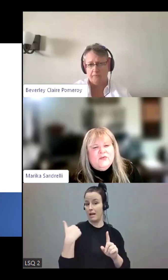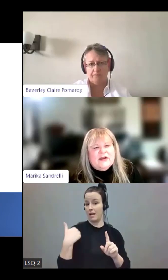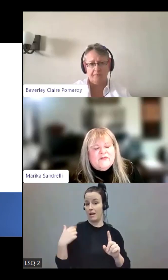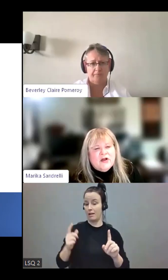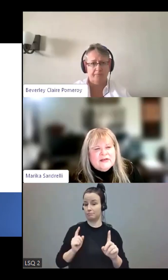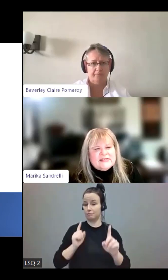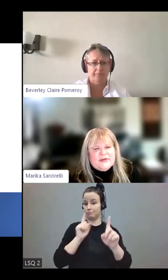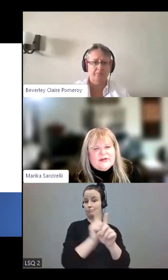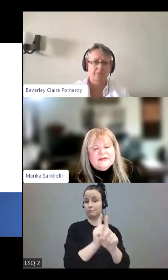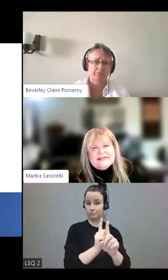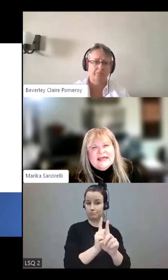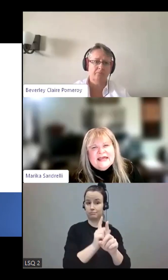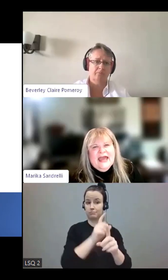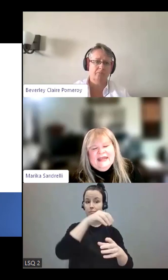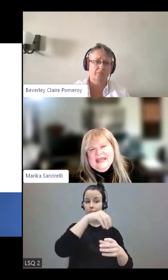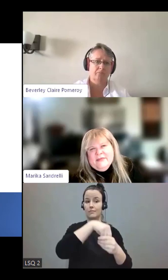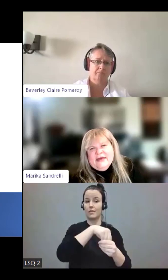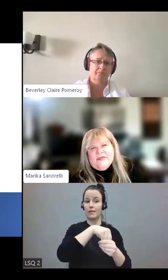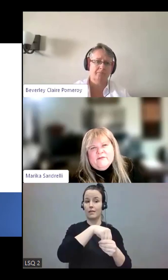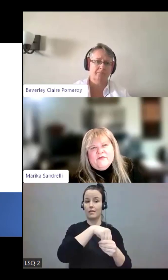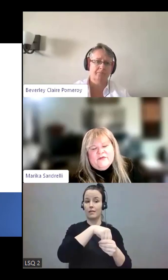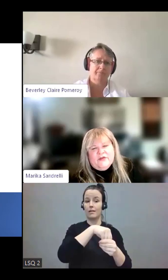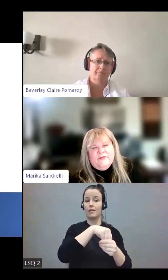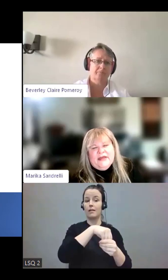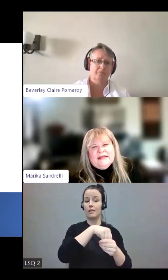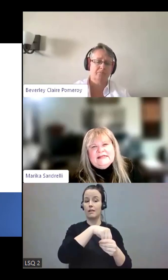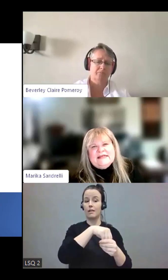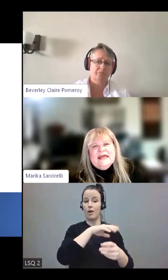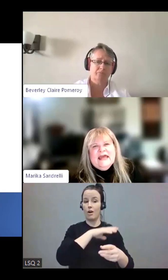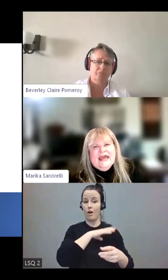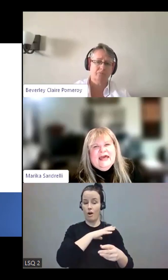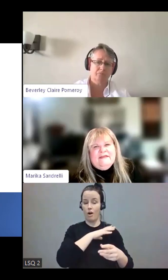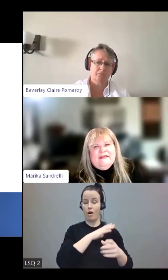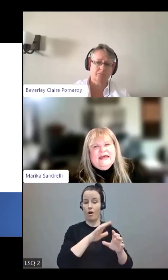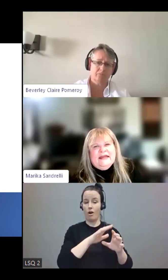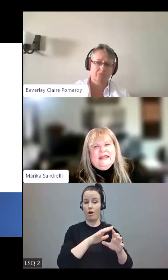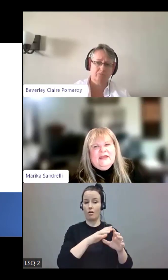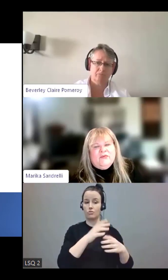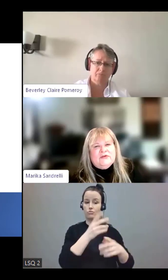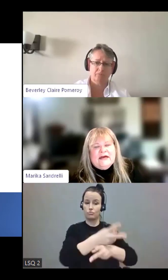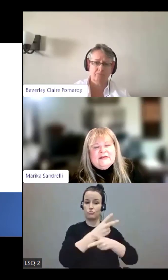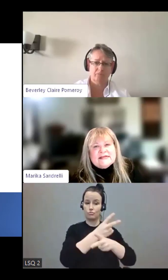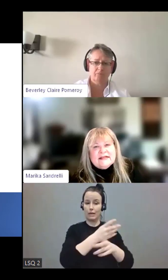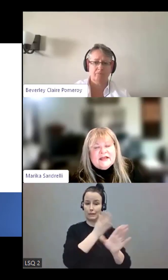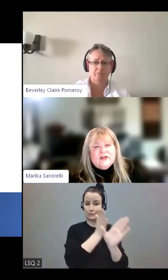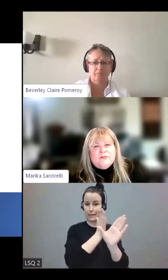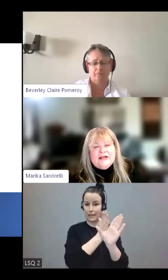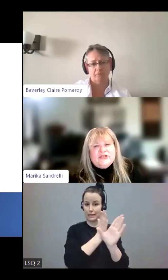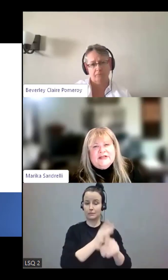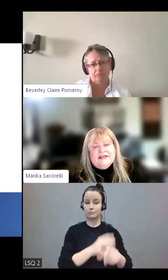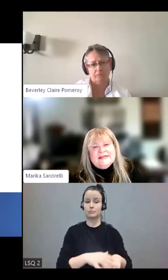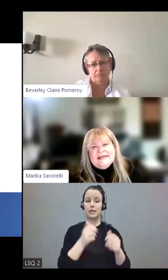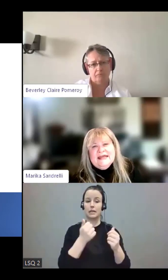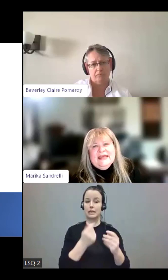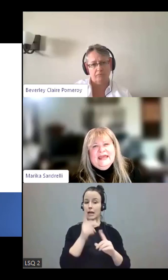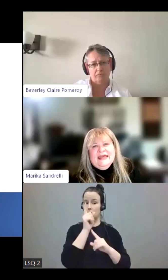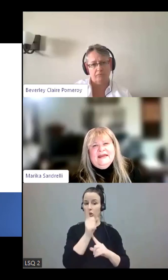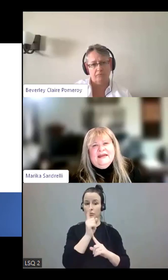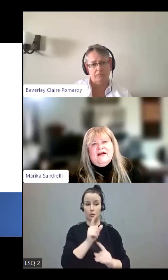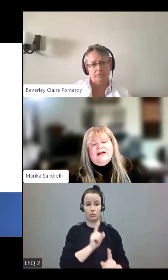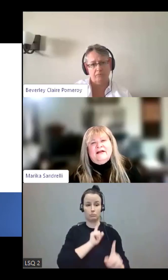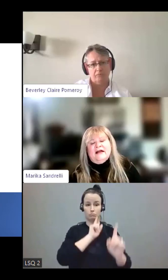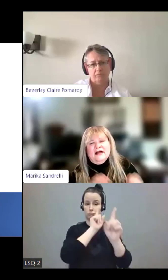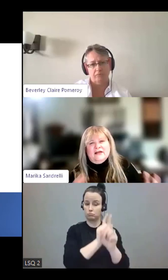psychiatrique. Il l'a rencontré pendant quelques minutes et il inscrit ses impressions cliniques dans notre